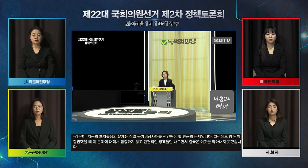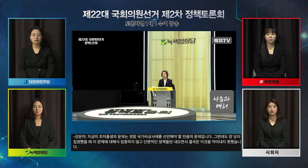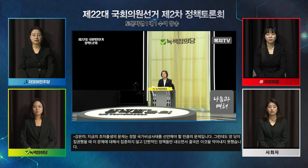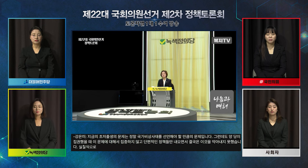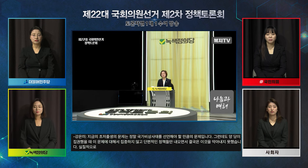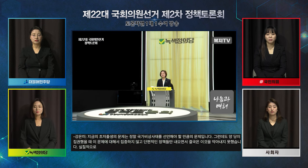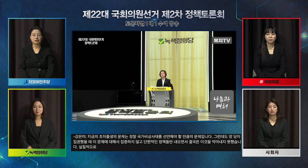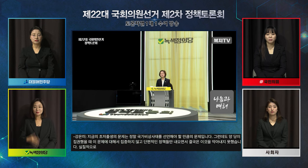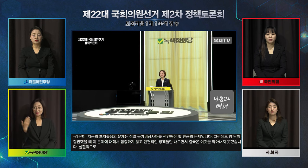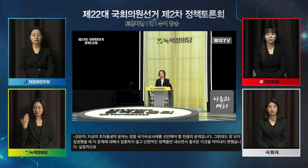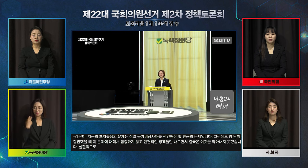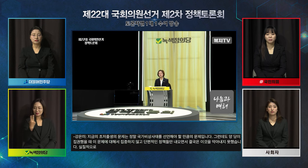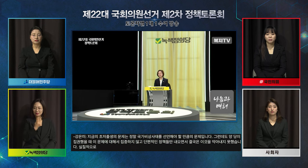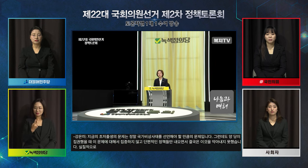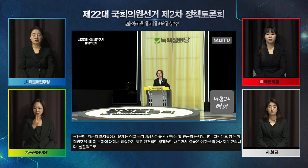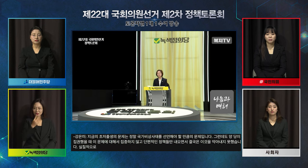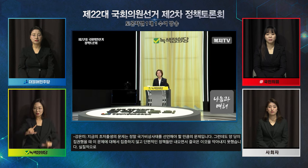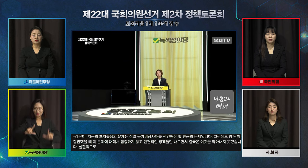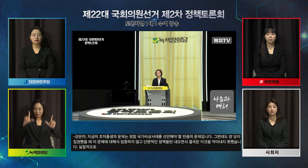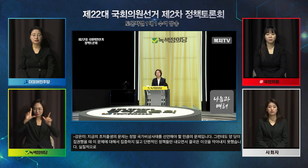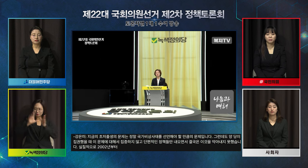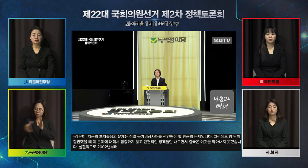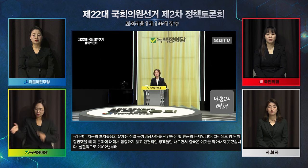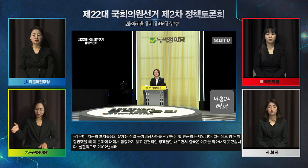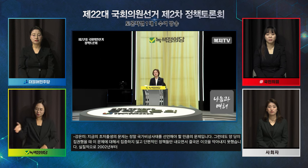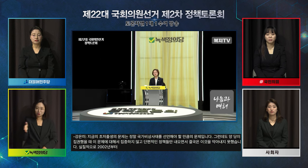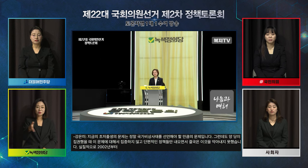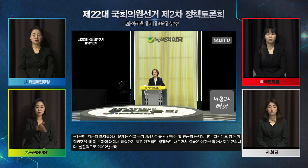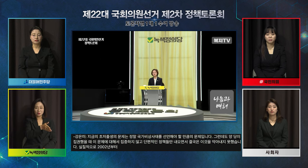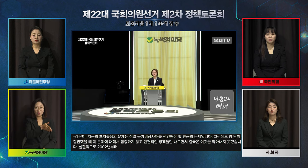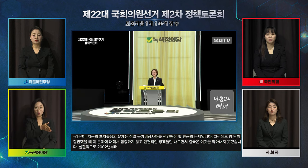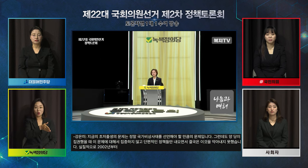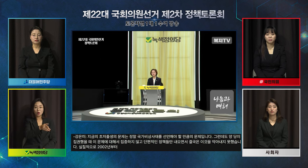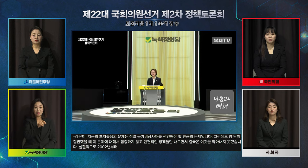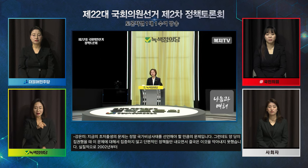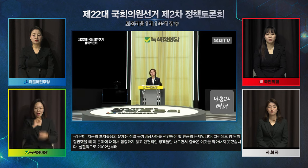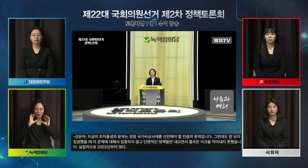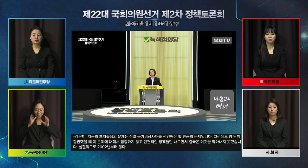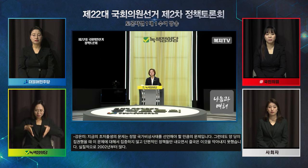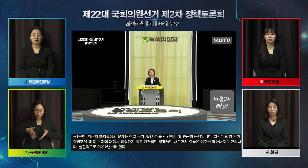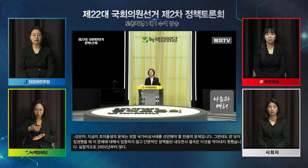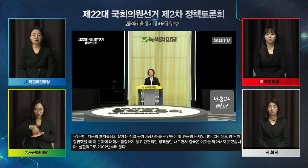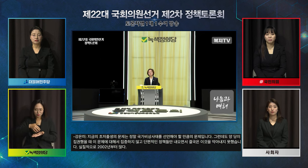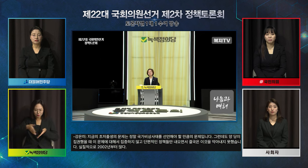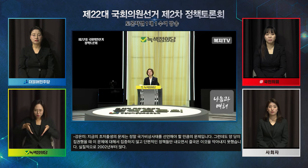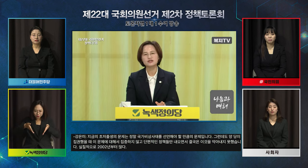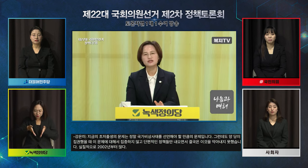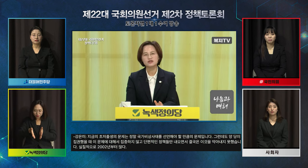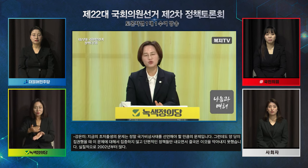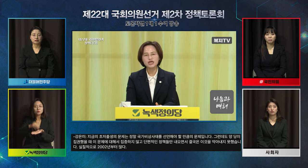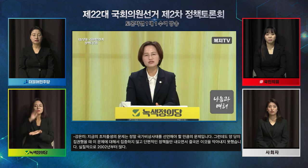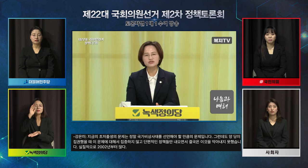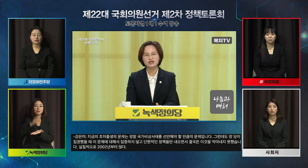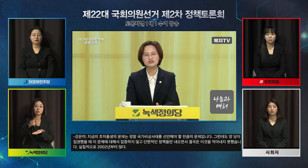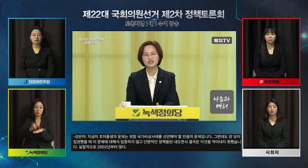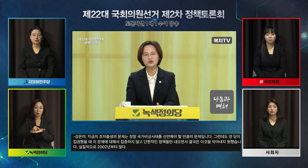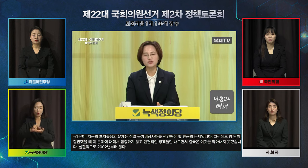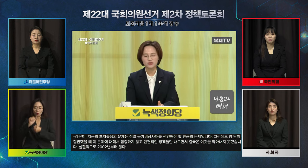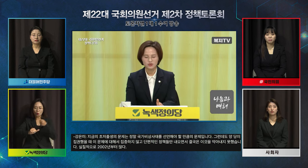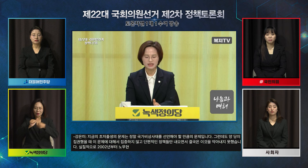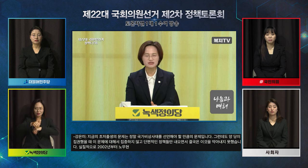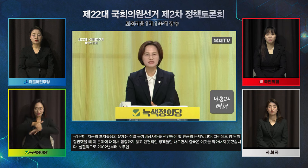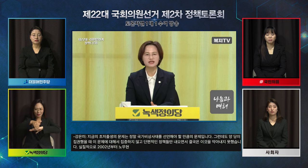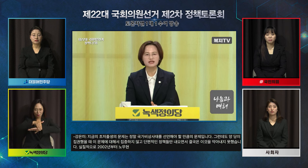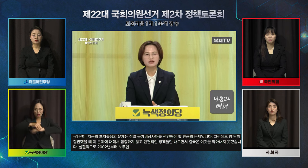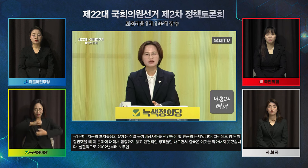2002년부터 노무현 정권 시절부터 저출생 고령화 문제에 대해서 5개년 계획을